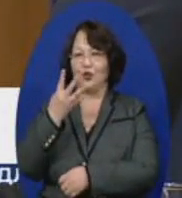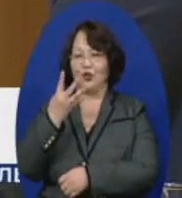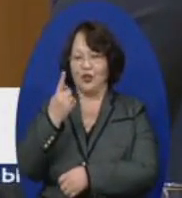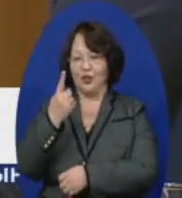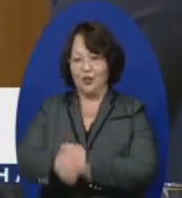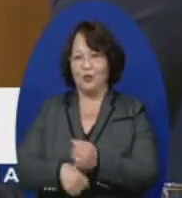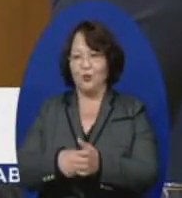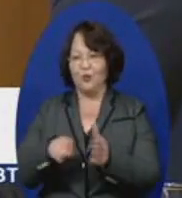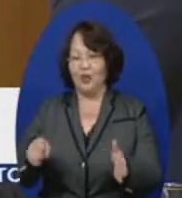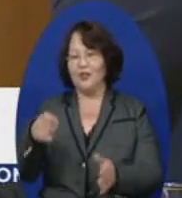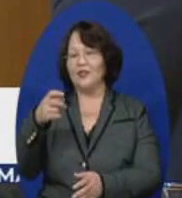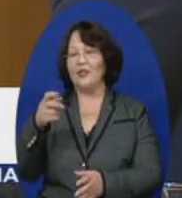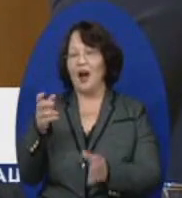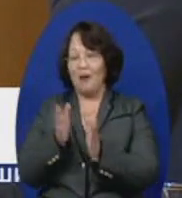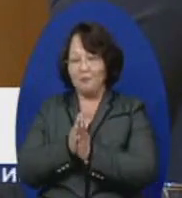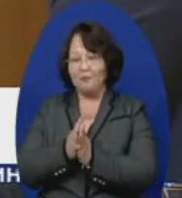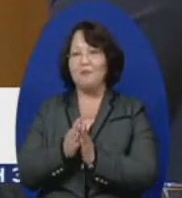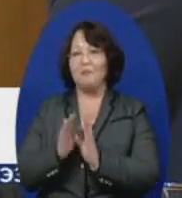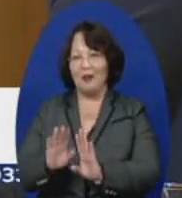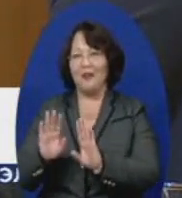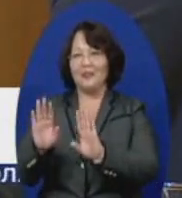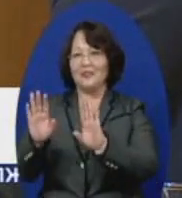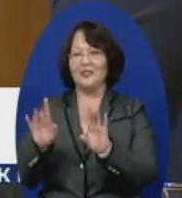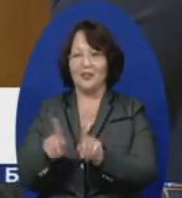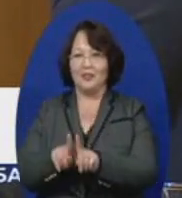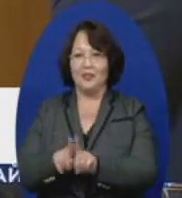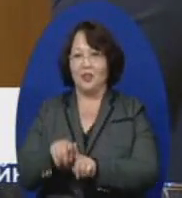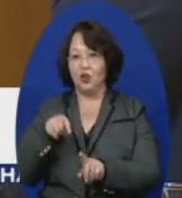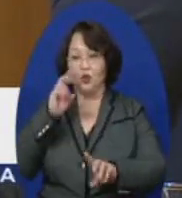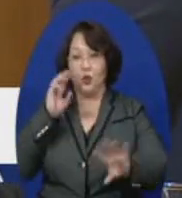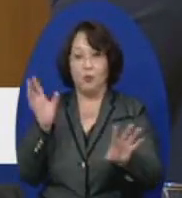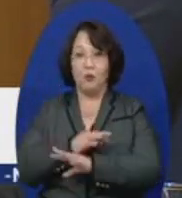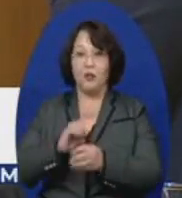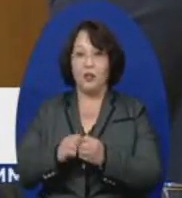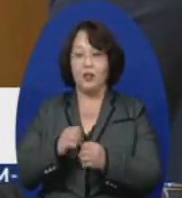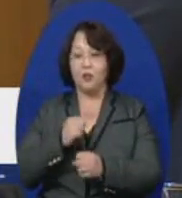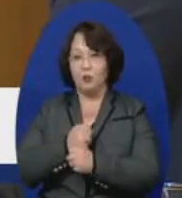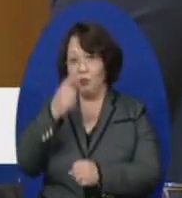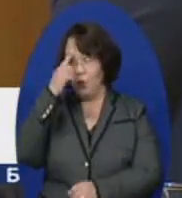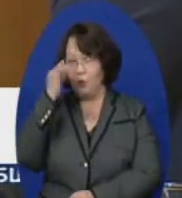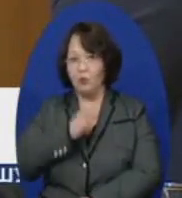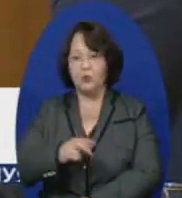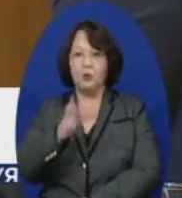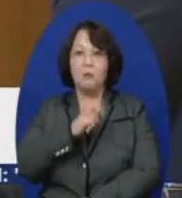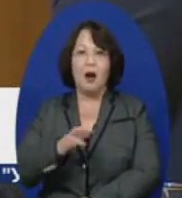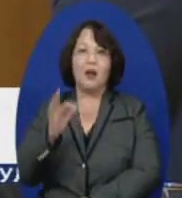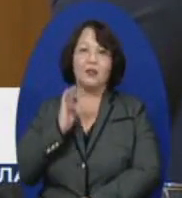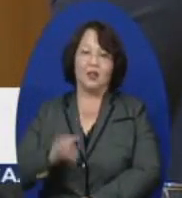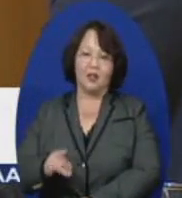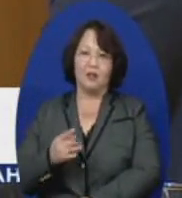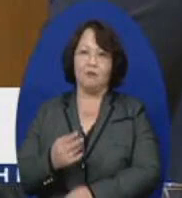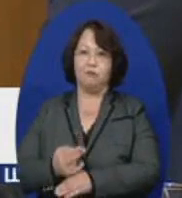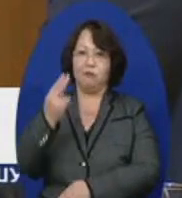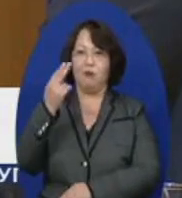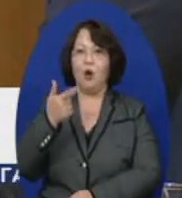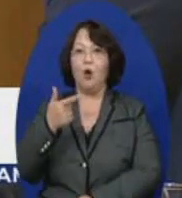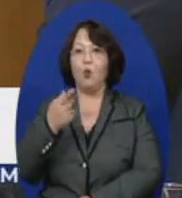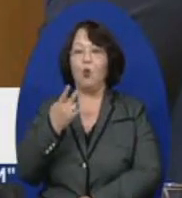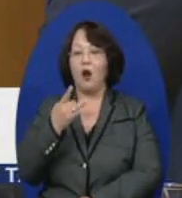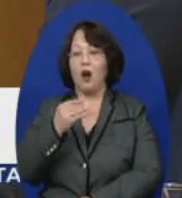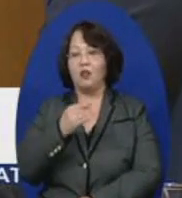хугацаанд. Энийг зохион байгуулахад манай Монгол улсын одоо баатар маань манай сансрын нисгэгч